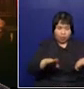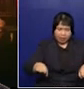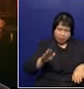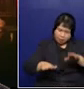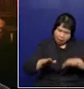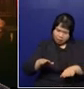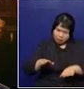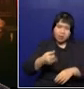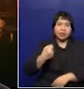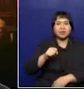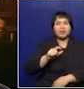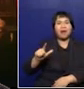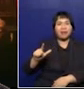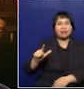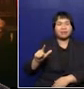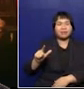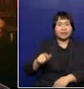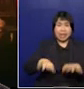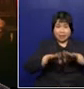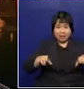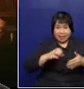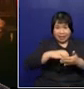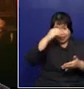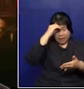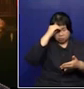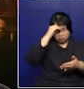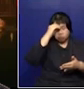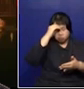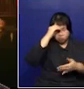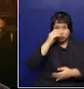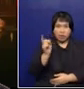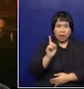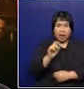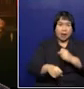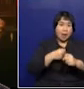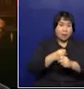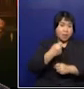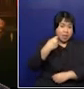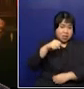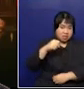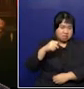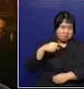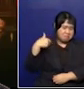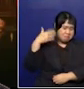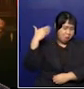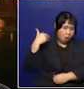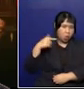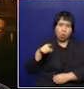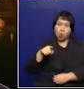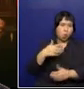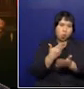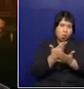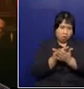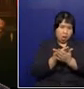10ล้านคนนะเด็กนักเรียนฮะปกติเนี่ยตลอด10กว่าปีเนี่ยกระทรวงศึกษาธิการเป็นแชมป์ของงบประมาณ